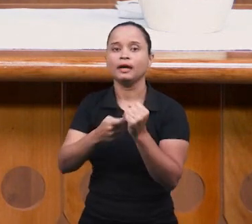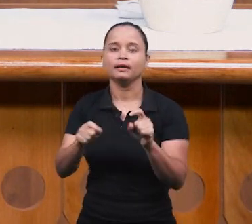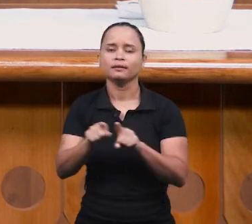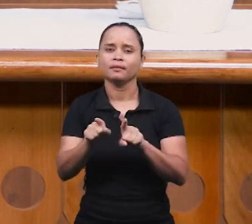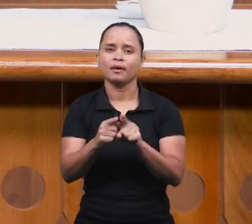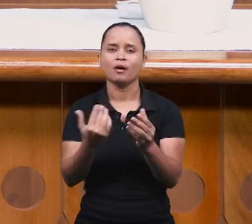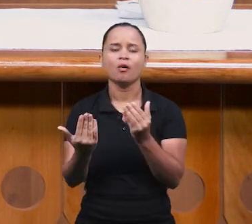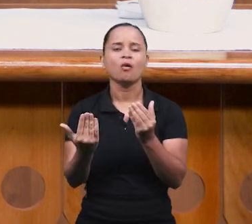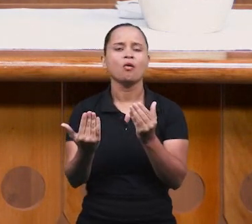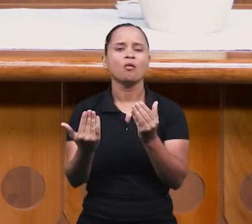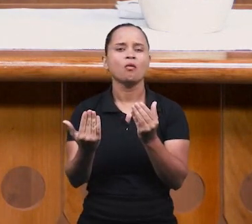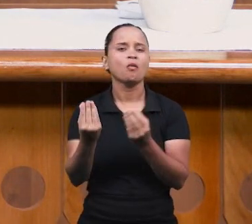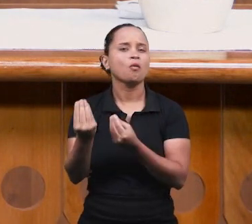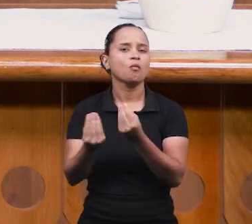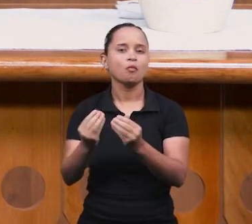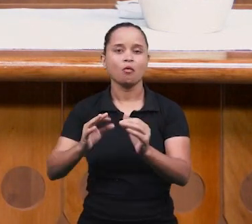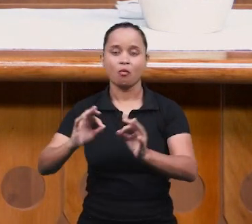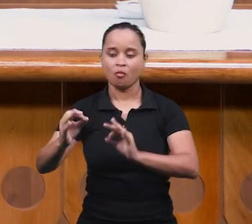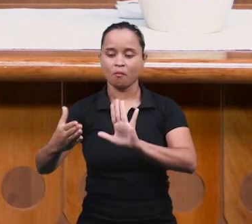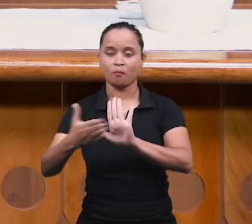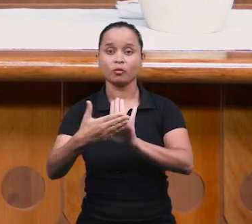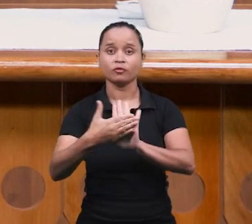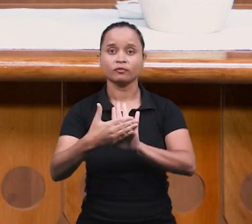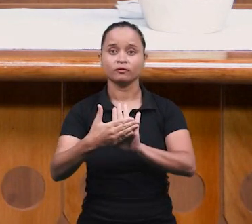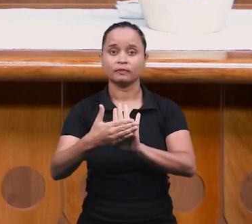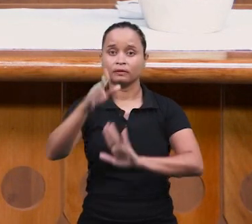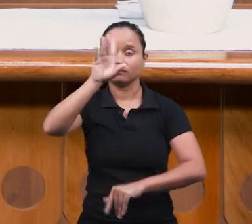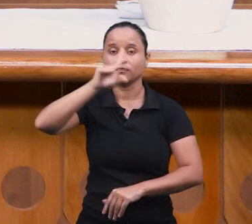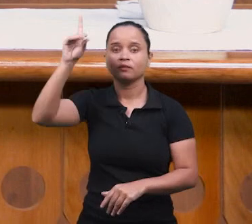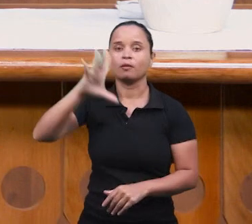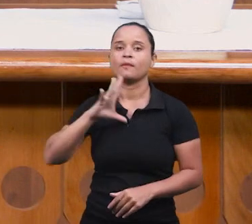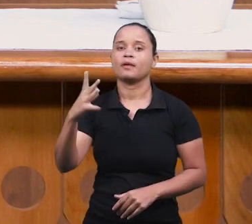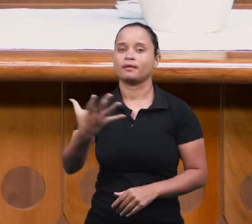ainsi comme le projet de Dieu pour le salut de l'homme.